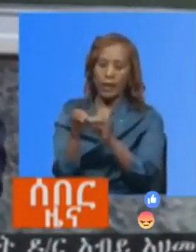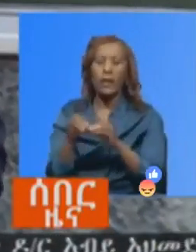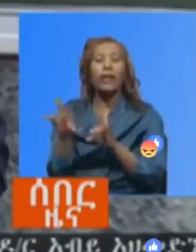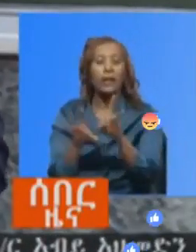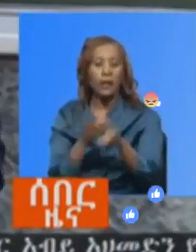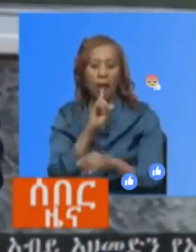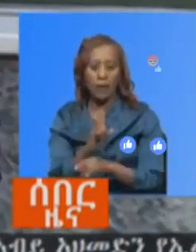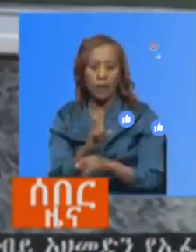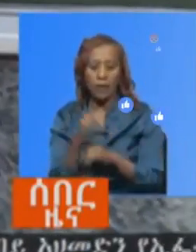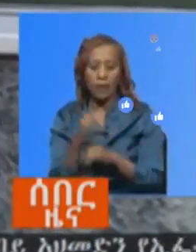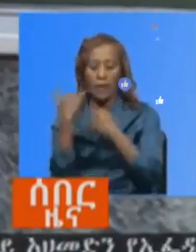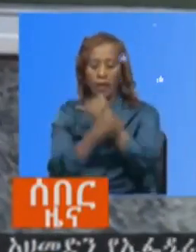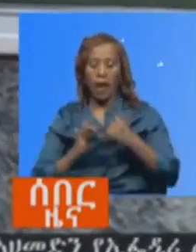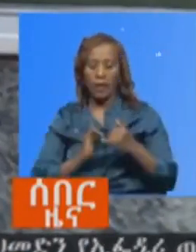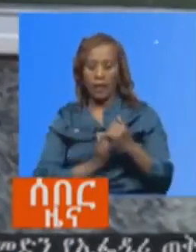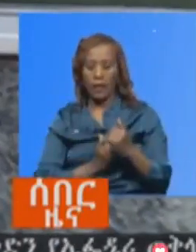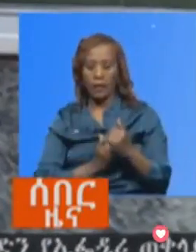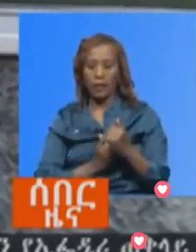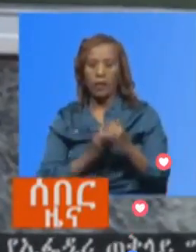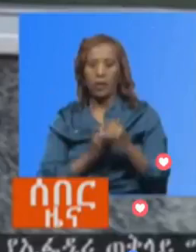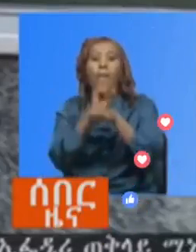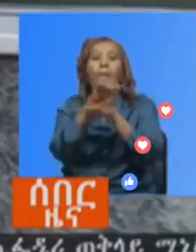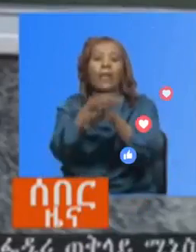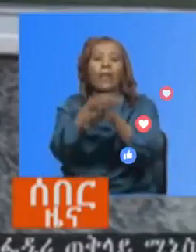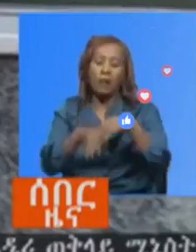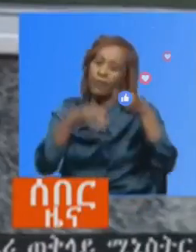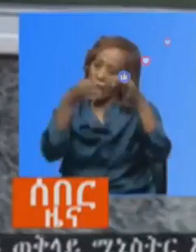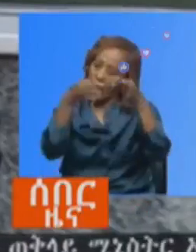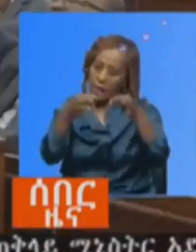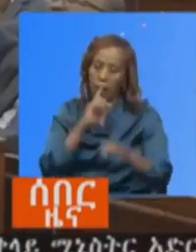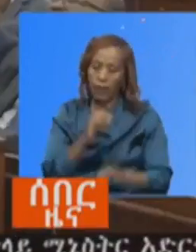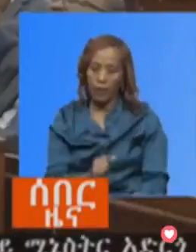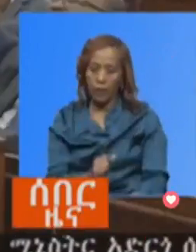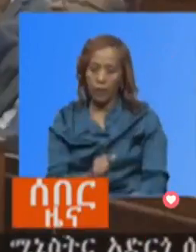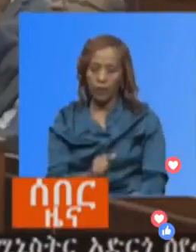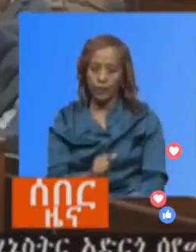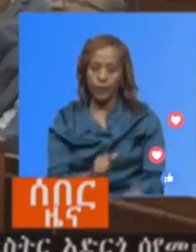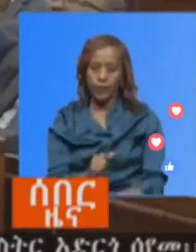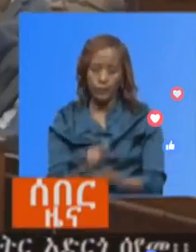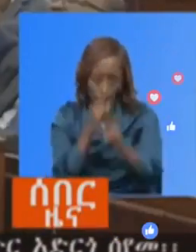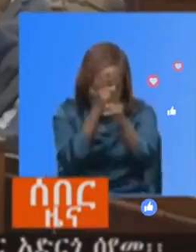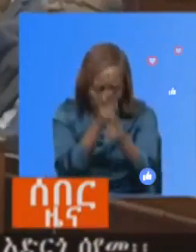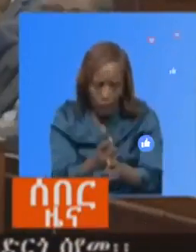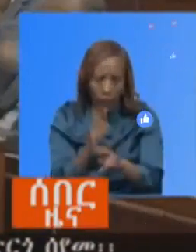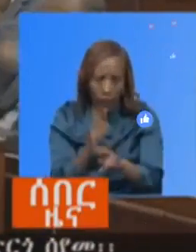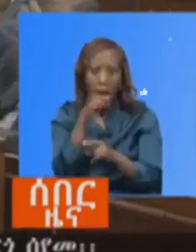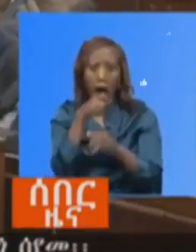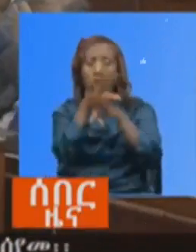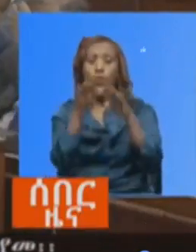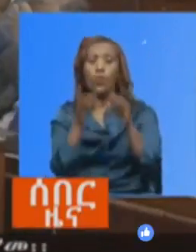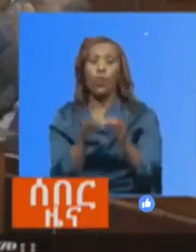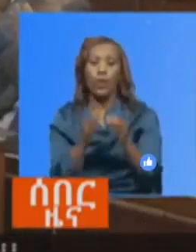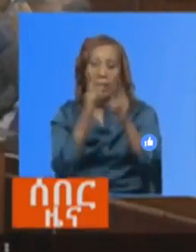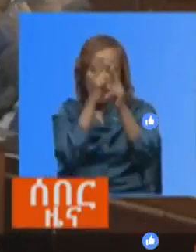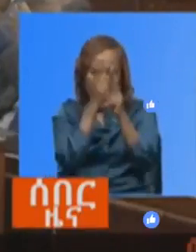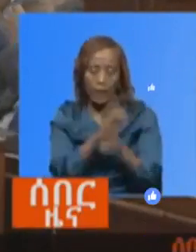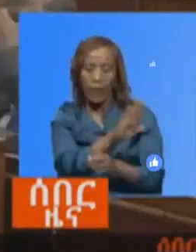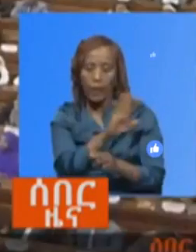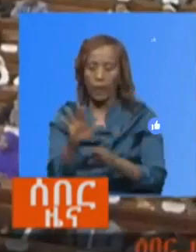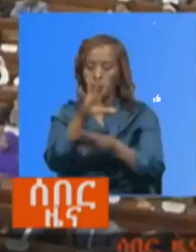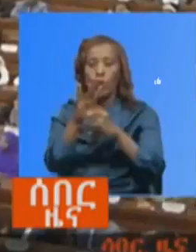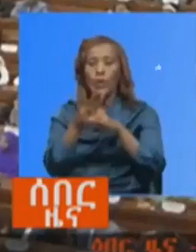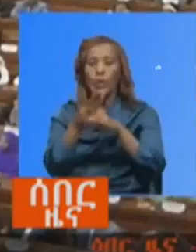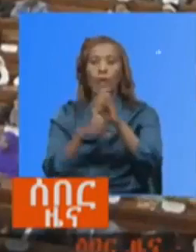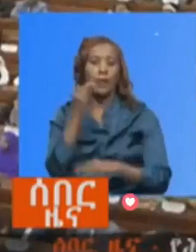እንድናደርግ ከአደራ ጭምር መልእክቴን አስተላልፋለሁ። የተከበሩ አፈ ጉባኤ፣ የተከበራችሁ የምክር ቤት